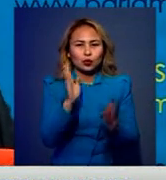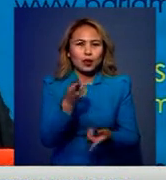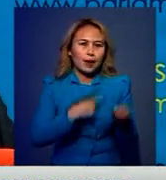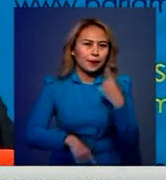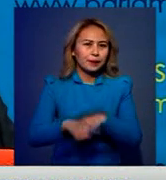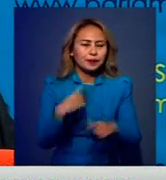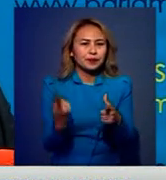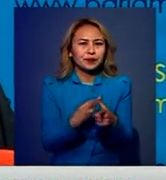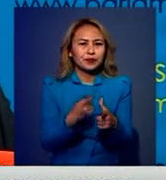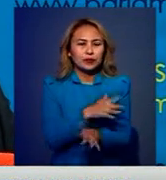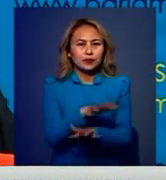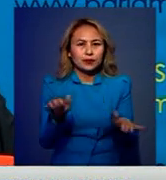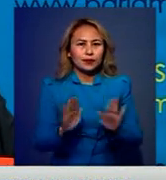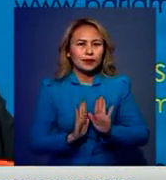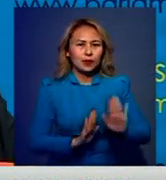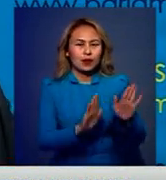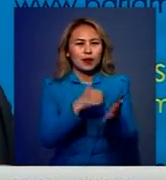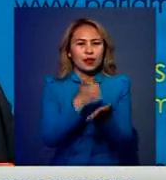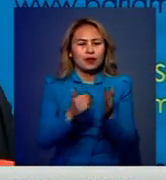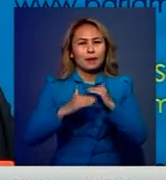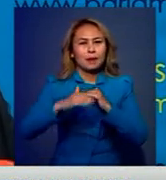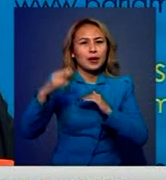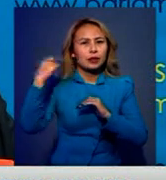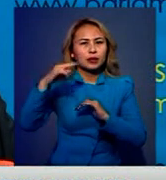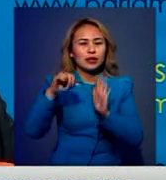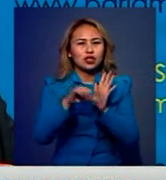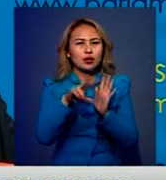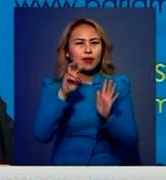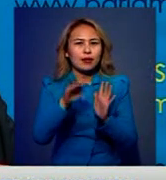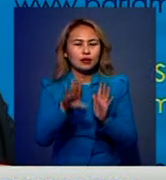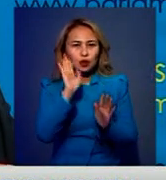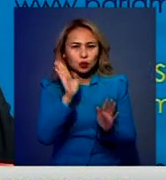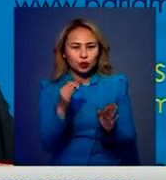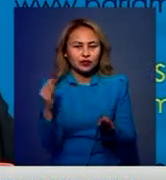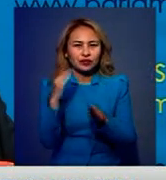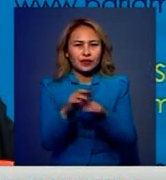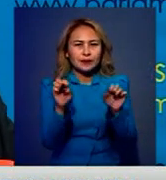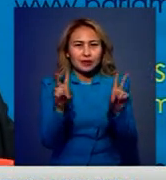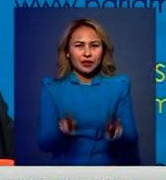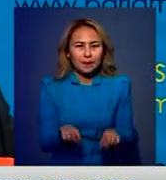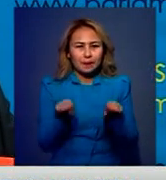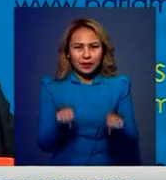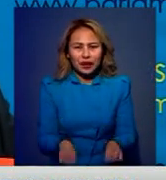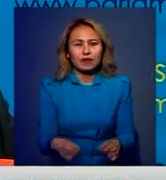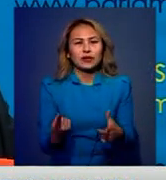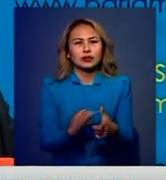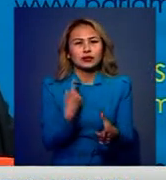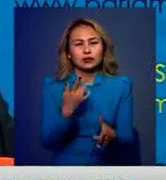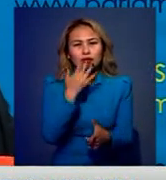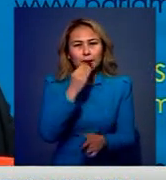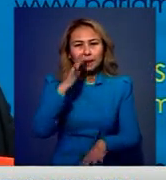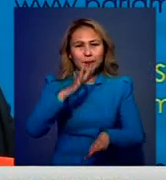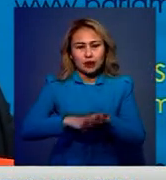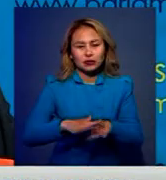басқармасының төрағасы мен орынбасарын ел президенті 6 жылға тағайындайды. Ондағы мамандардың қызметтік құқықтық мәртебесі де ұлттық